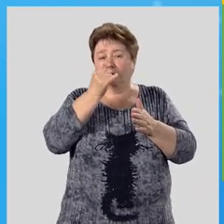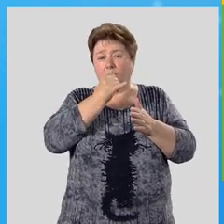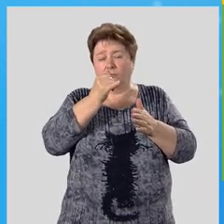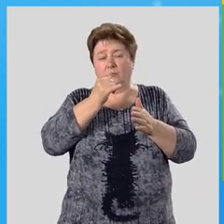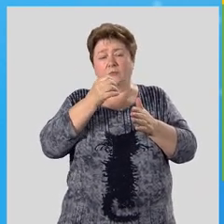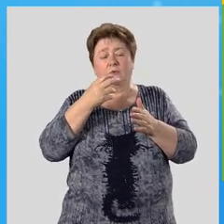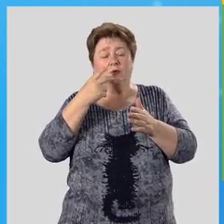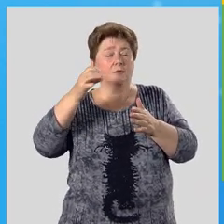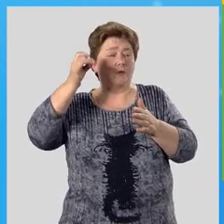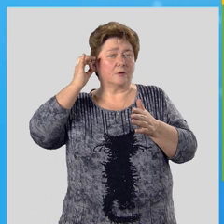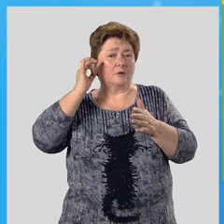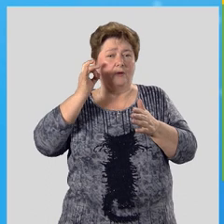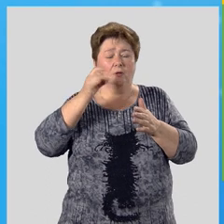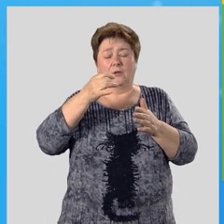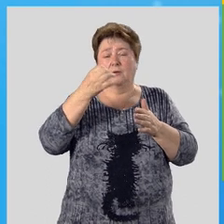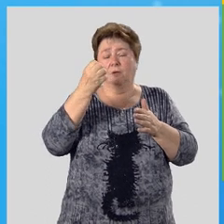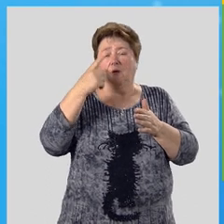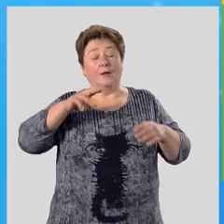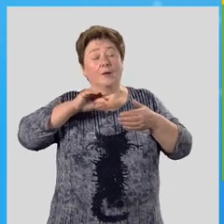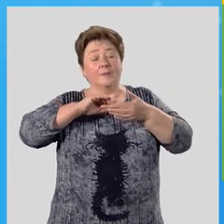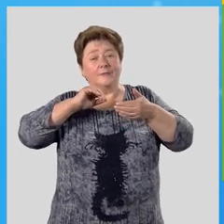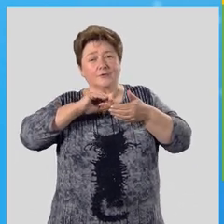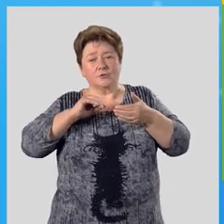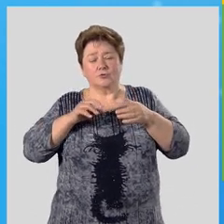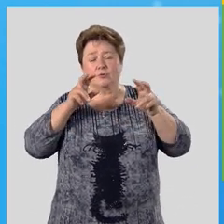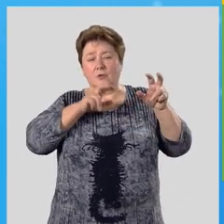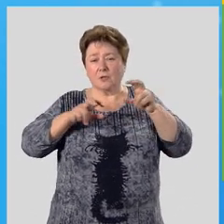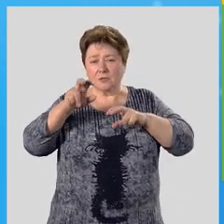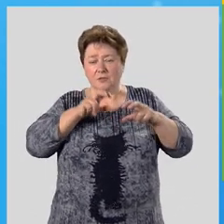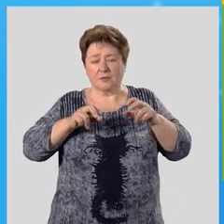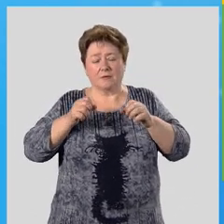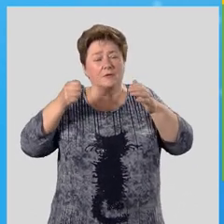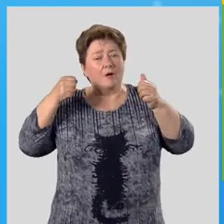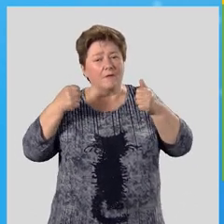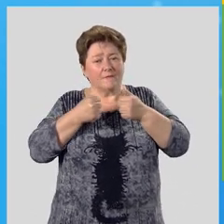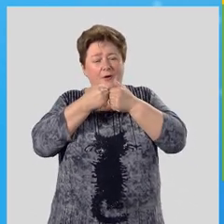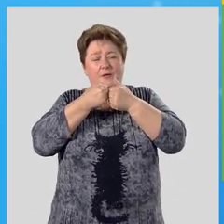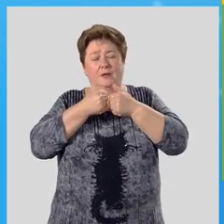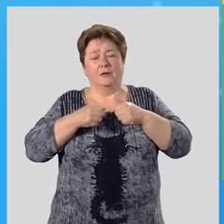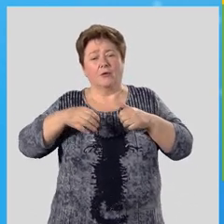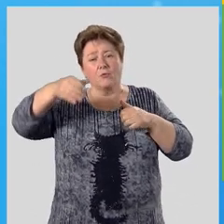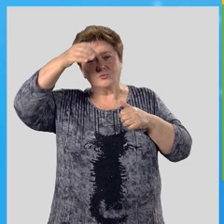заметить красный сигнал светофора? Привлеченный к расследованию катастрофы